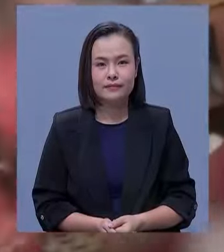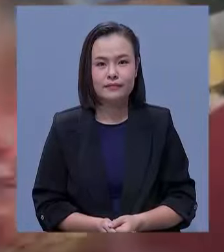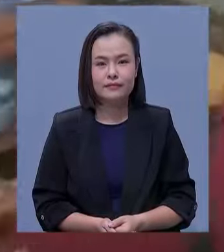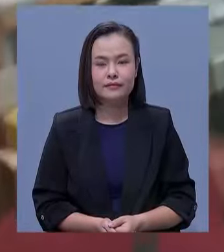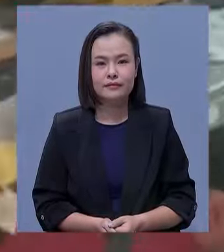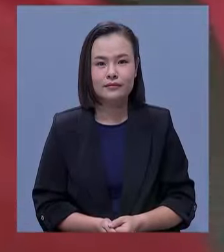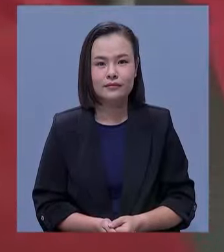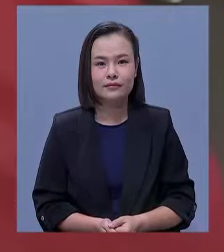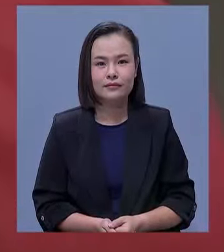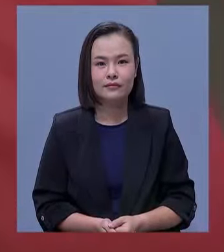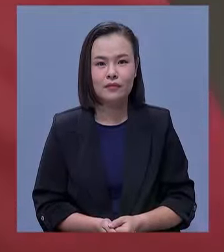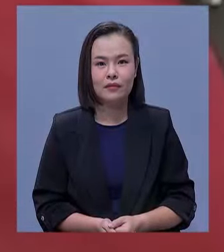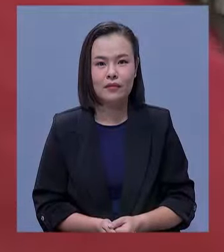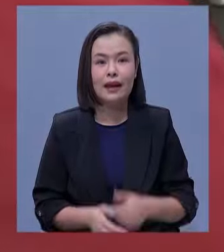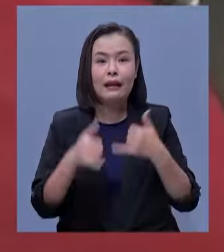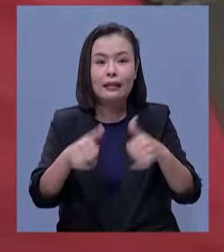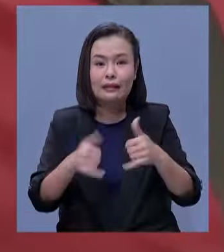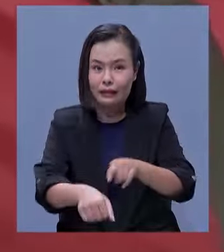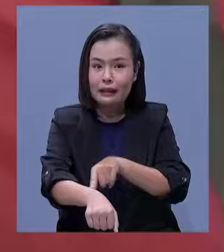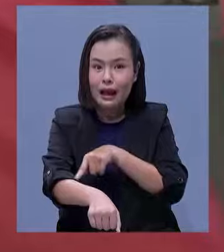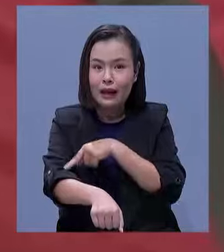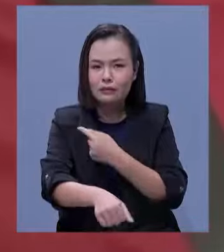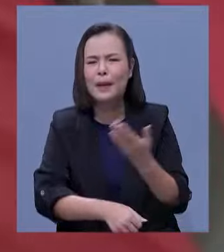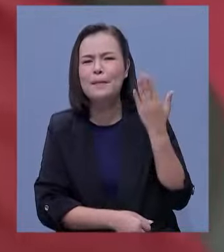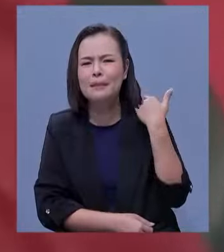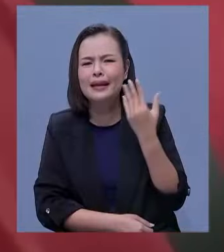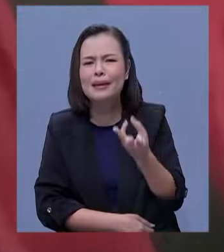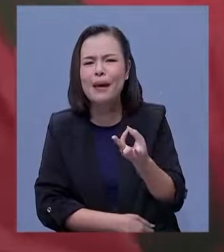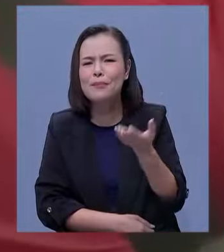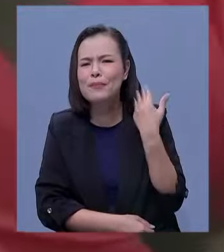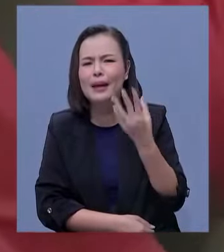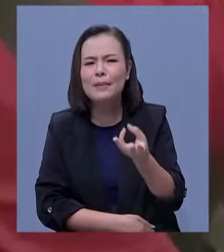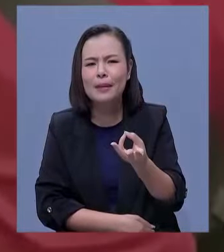คอ่ะไม่ถ่ายไม่เปรี้ยวเลยเล่นกันนานยังเนี่ยพี่ เพิ่งเล่นเมื่อกี้เหรอ เล่นเมื่อกี้เองเหรอ ฮะ